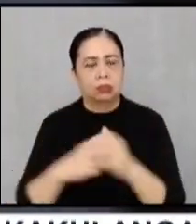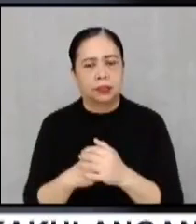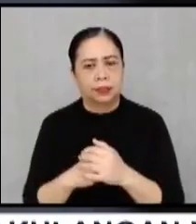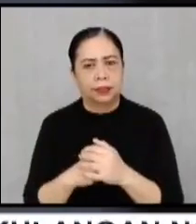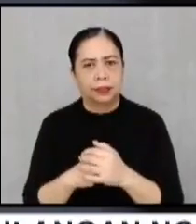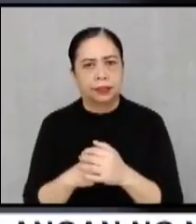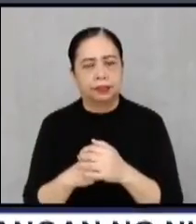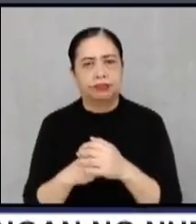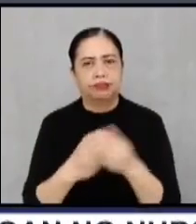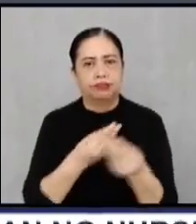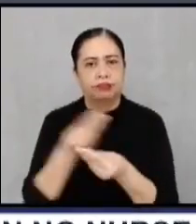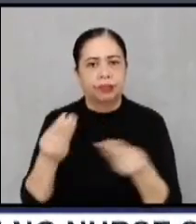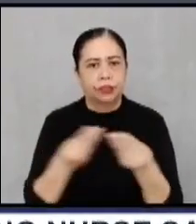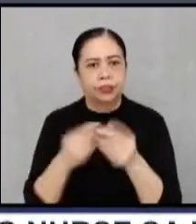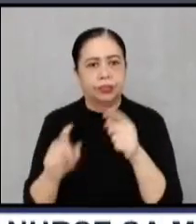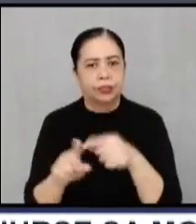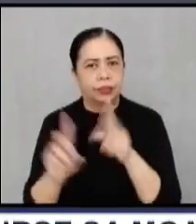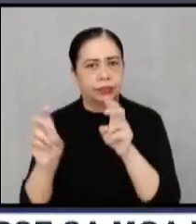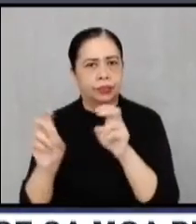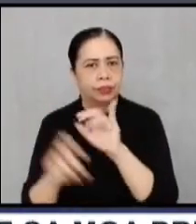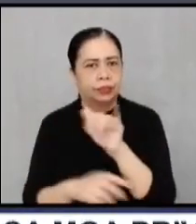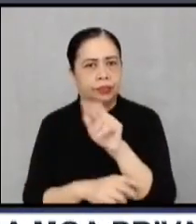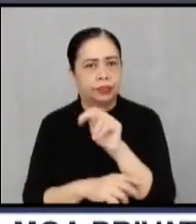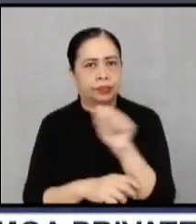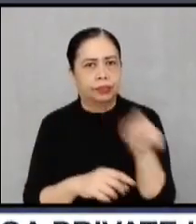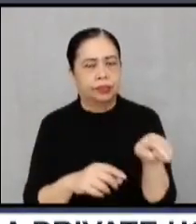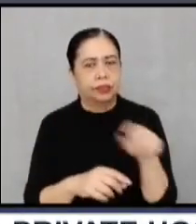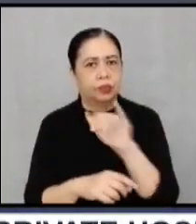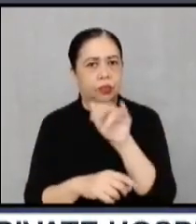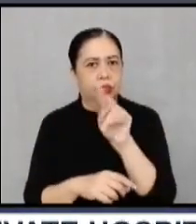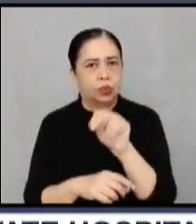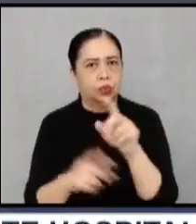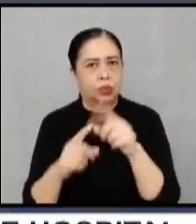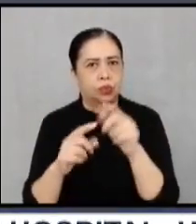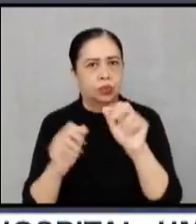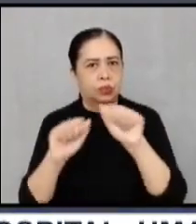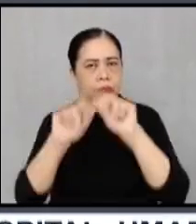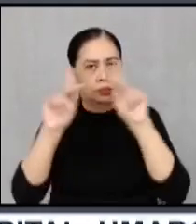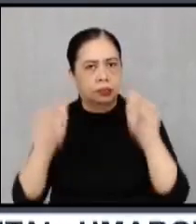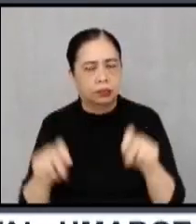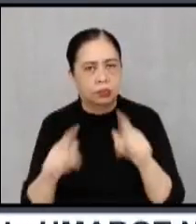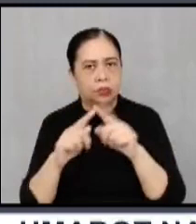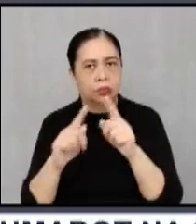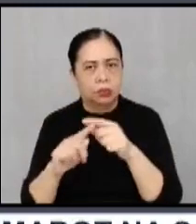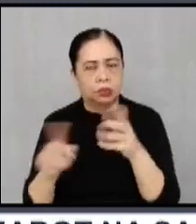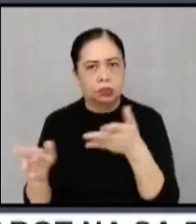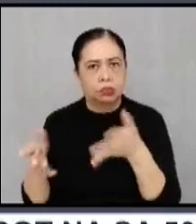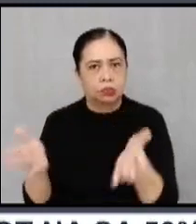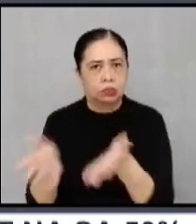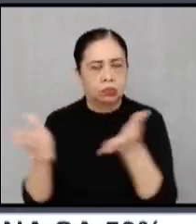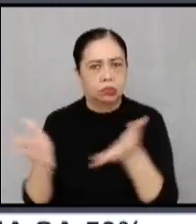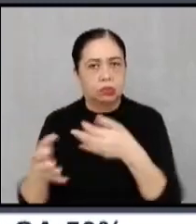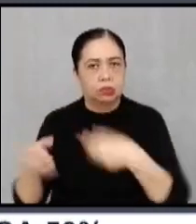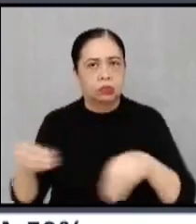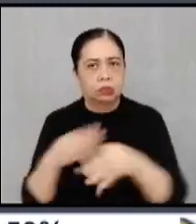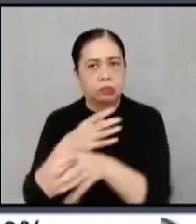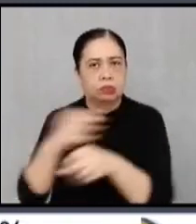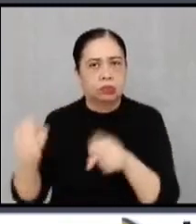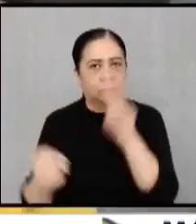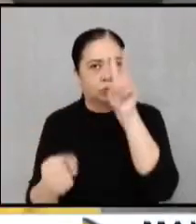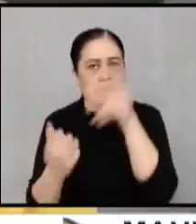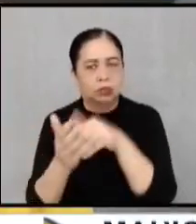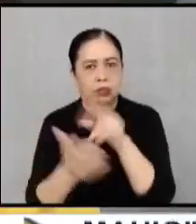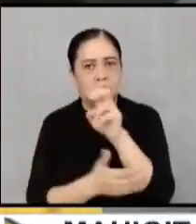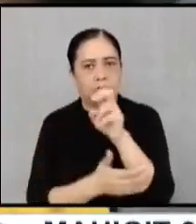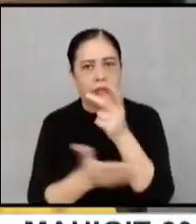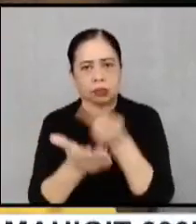nakipagtransaksyon umano si alias Jana kay alias June sa isang apartel para ibugaw ang biktima kapalit ng 2,200